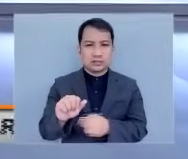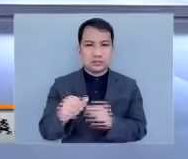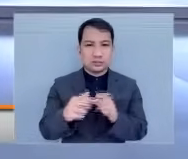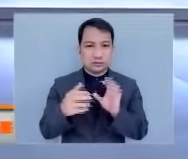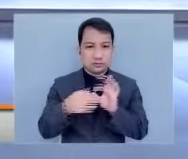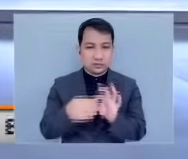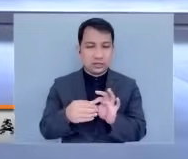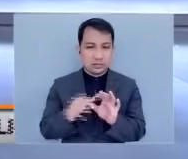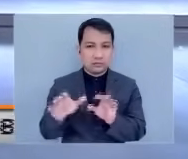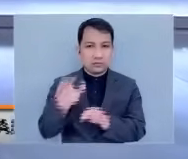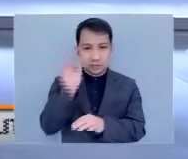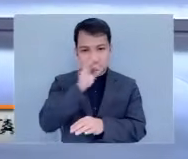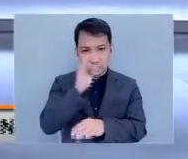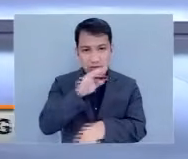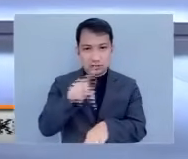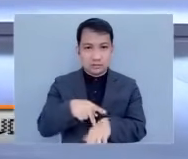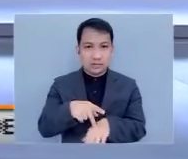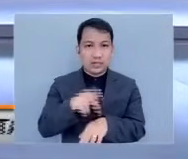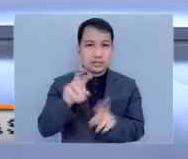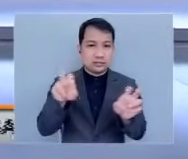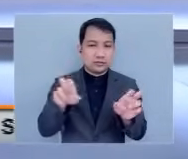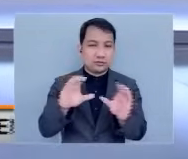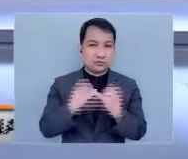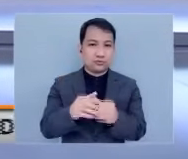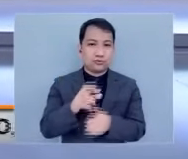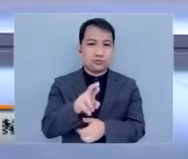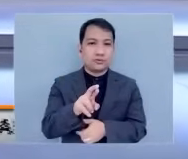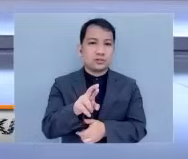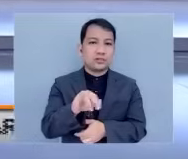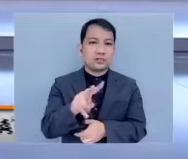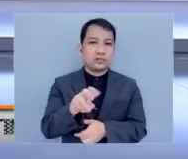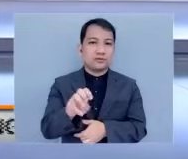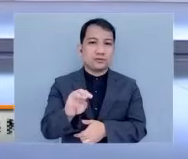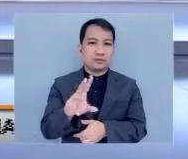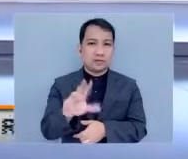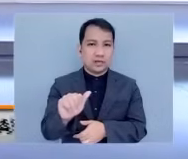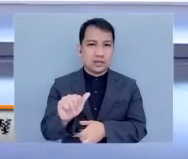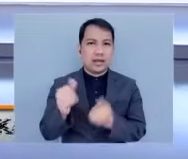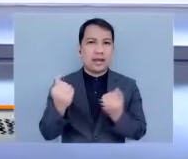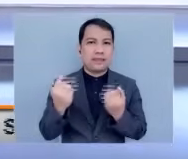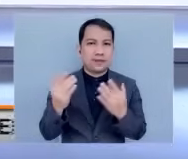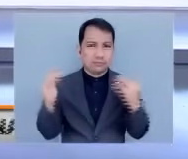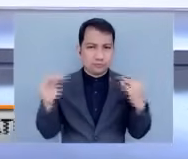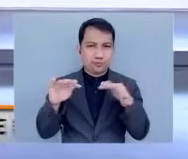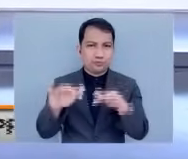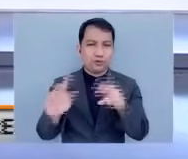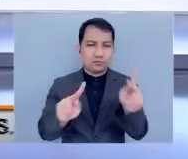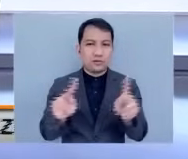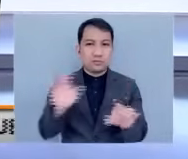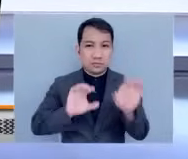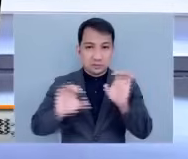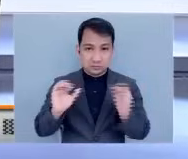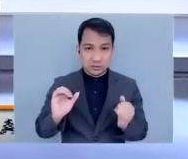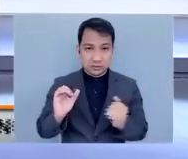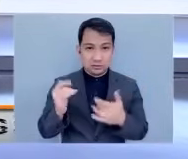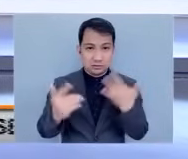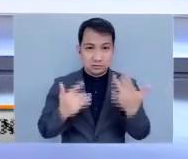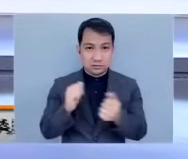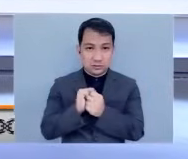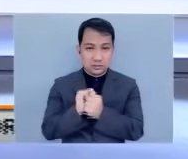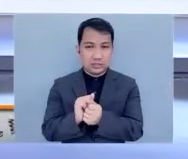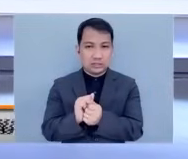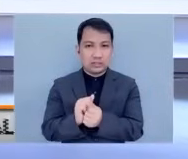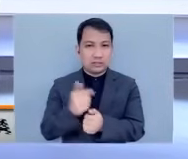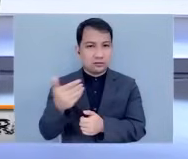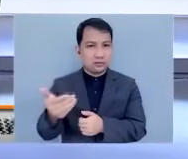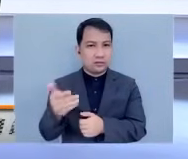rock band na River Maya sa Paranaque. Bukod sa libo-libong fans, ilang celebrities din ang nakisaya sa concert. Nasa